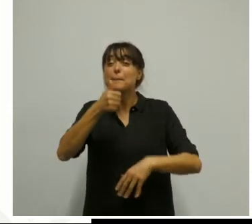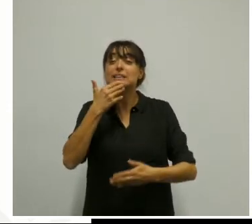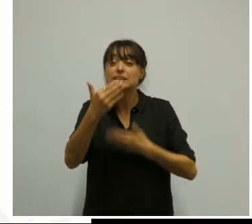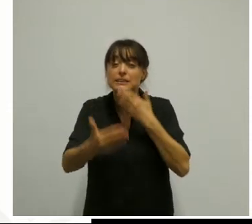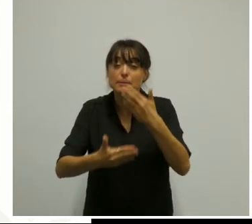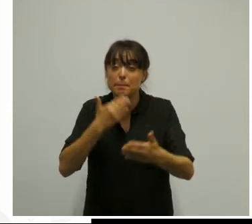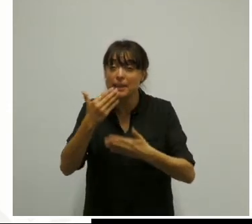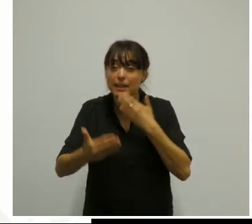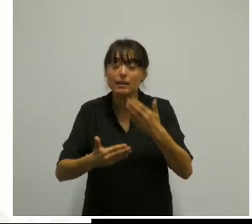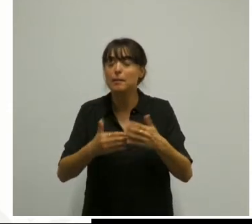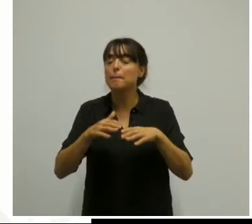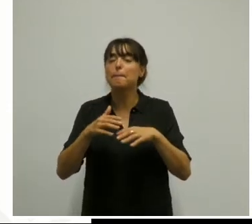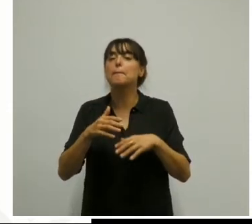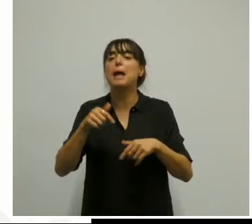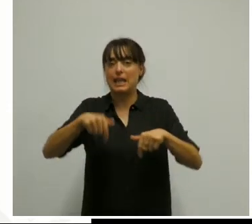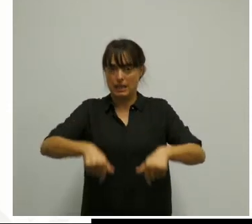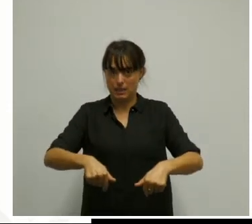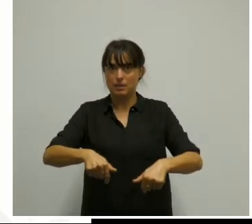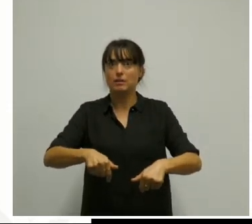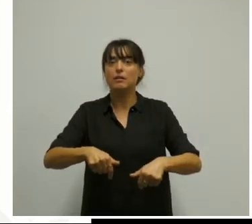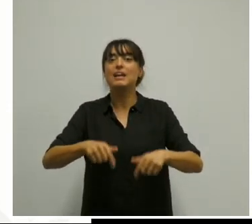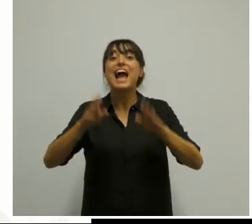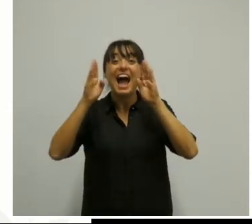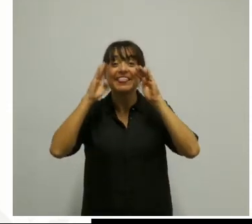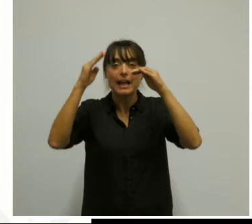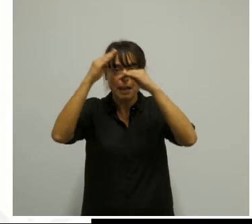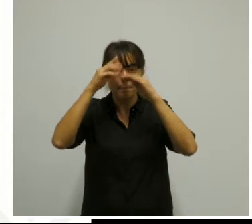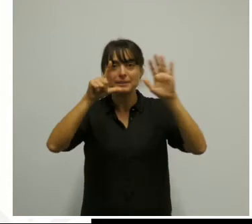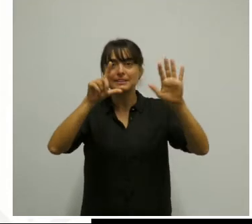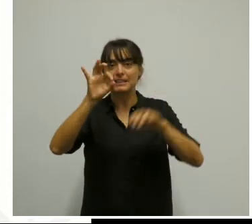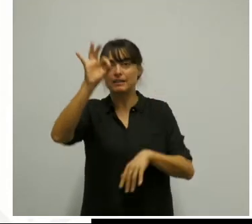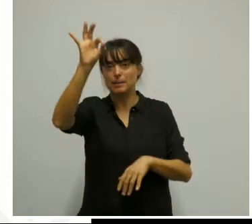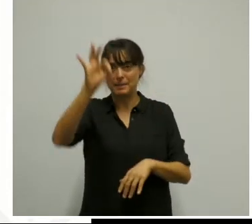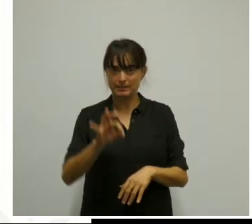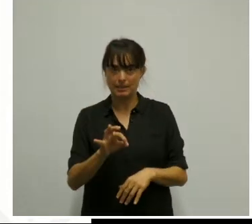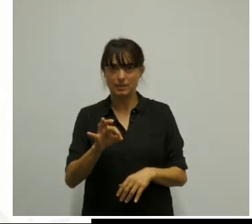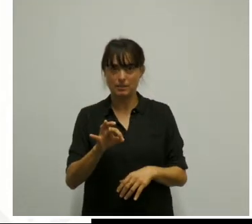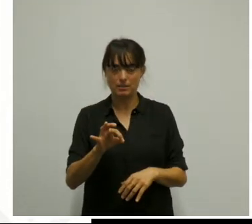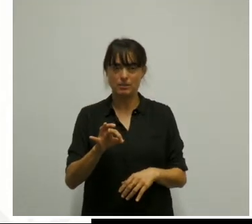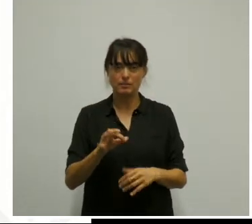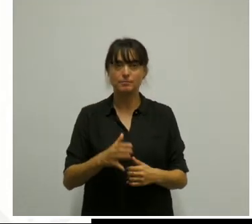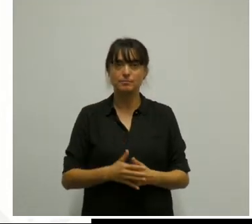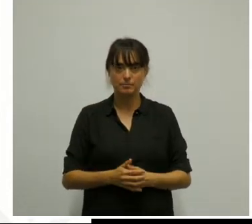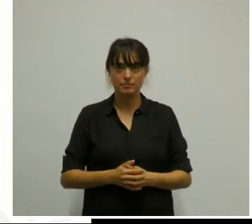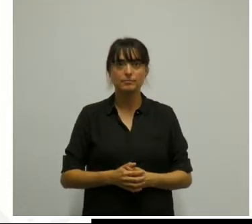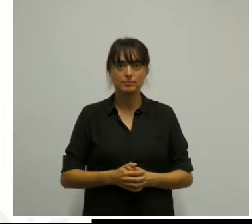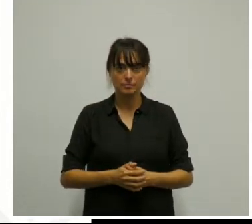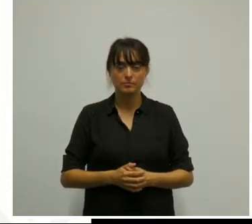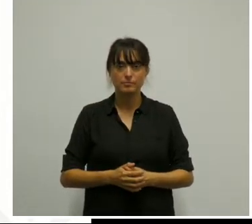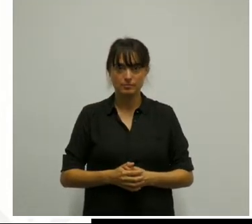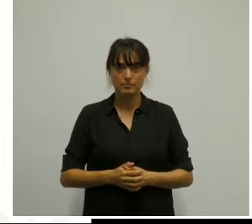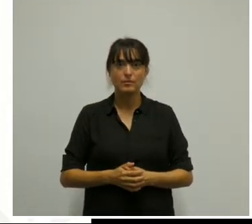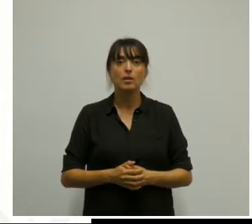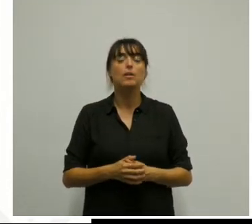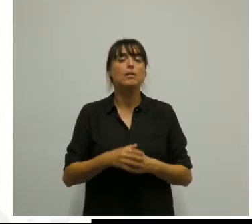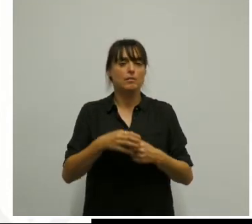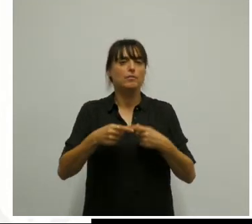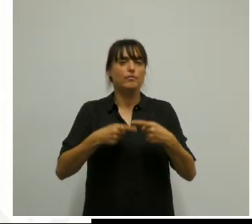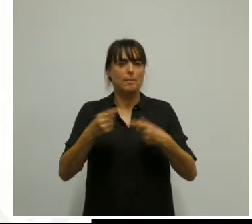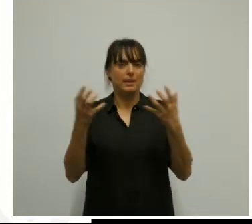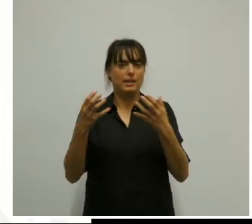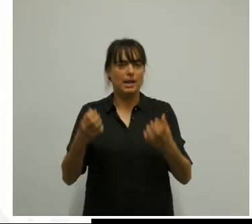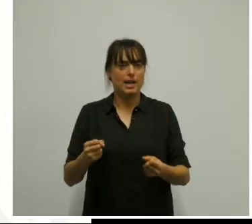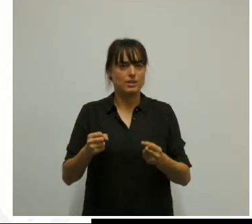tota la ciutat, atenem un 70% de la demanda, però encara se'ns queden moltes fora. O